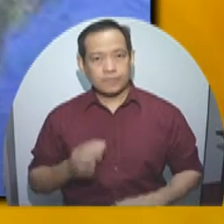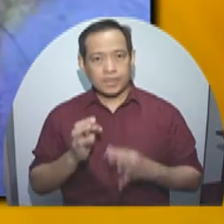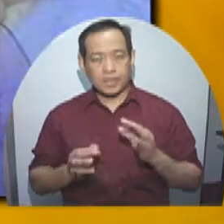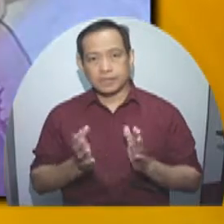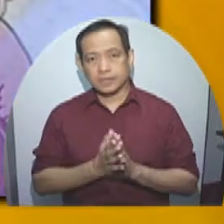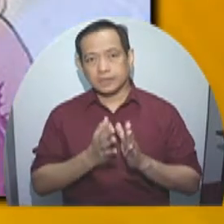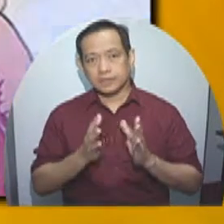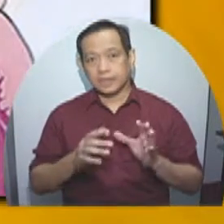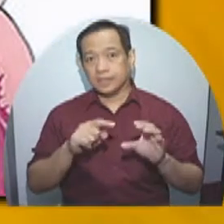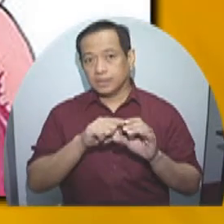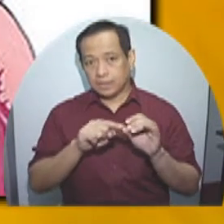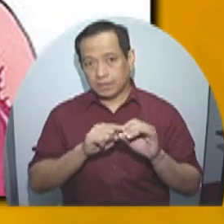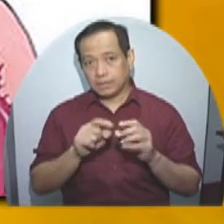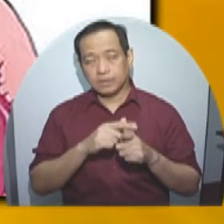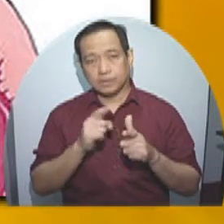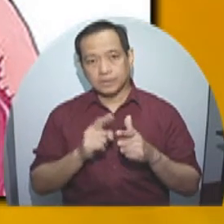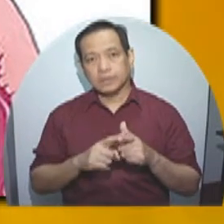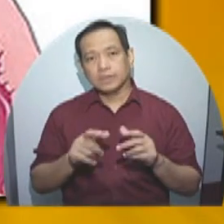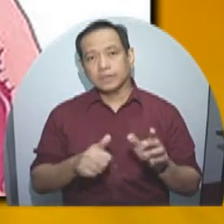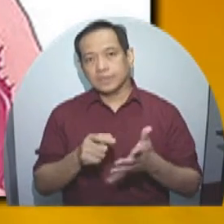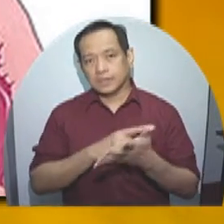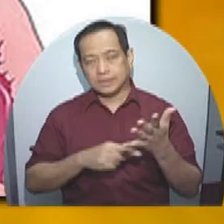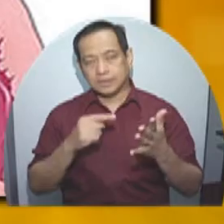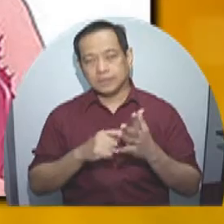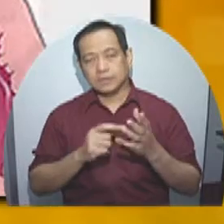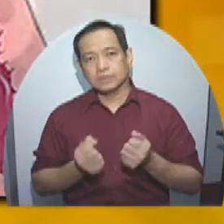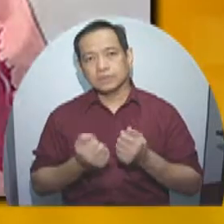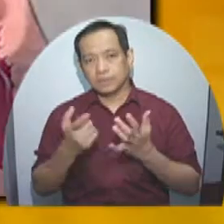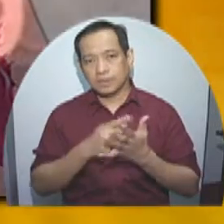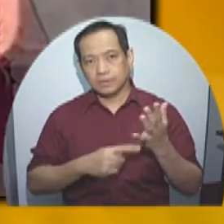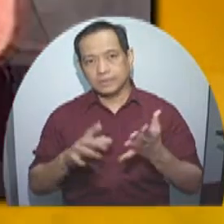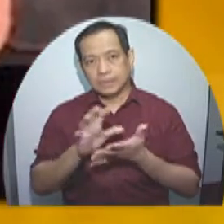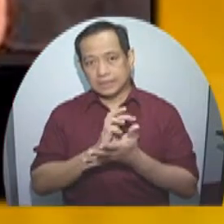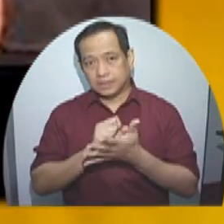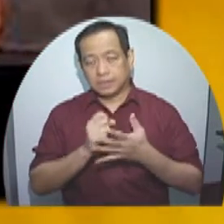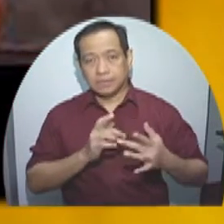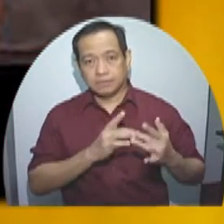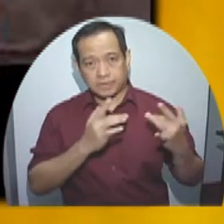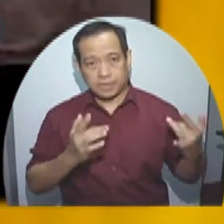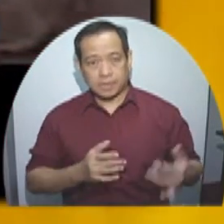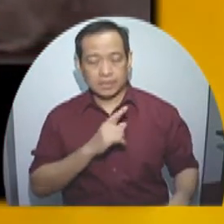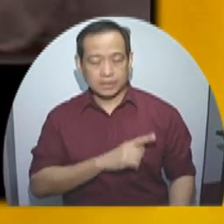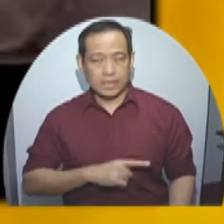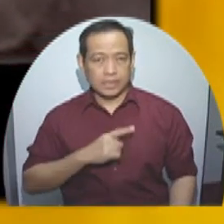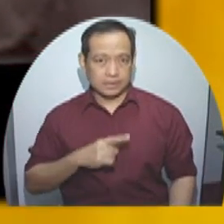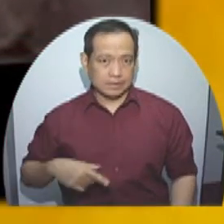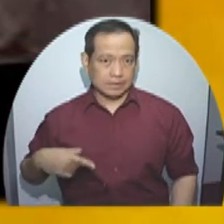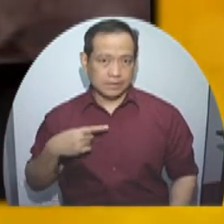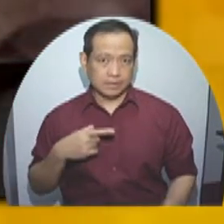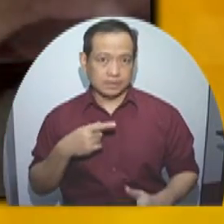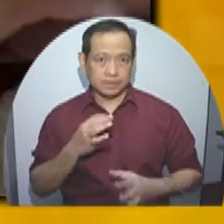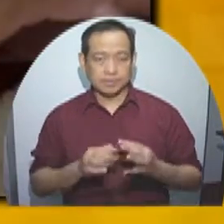bata. Kung malaki naman ang butas, sa katagalan ay maaaring ito ang magdulot ng pagkasira ng puso at